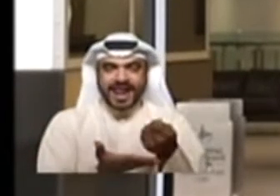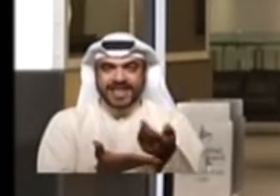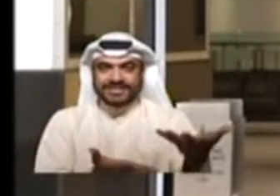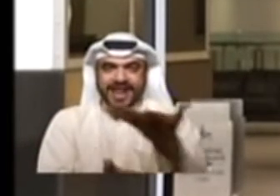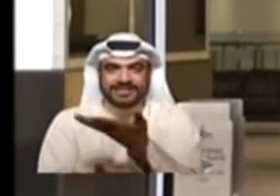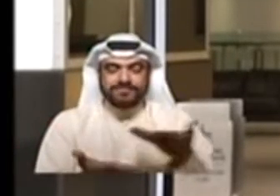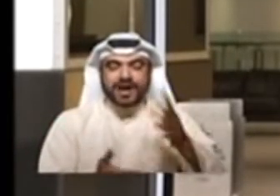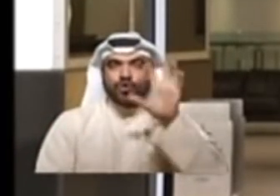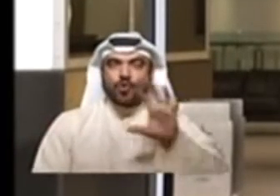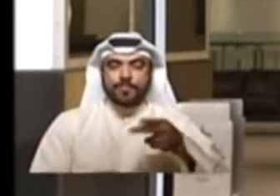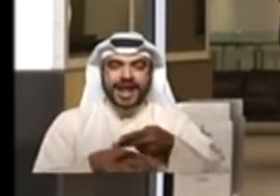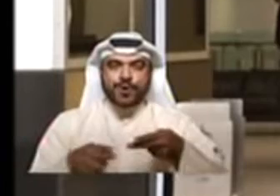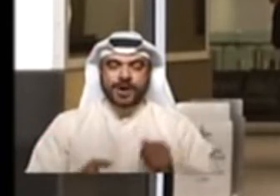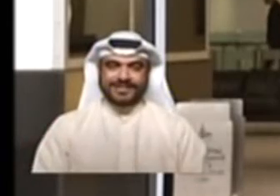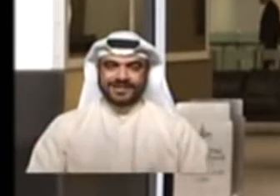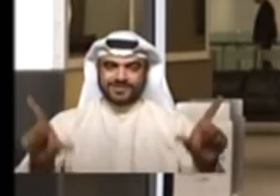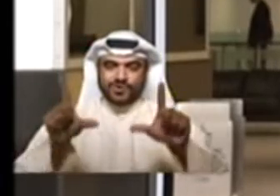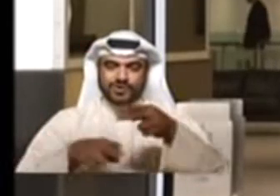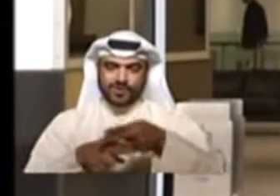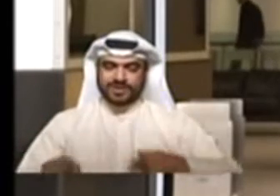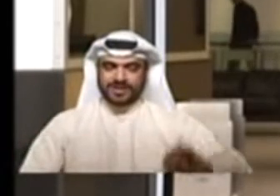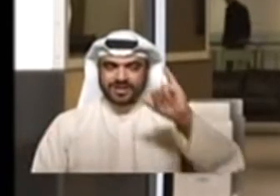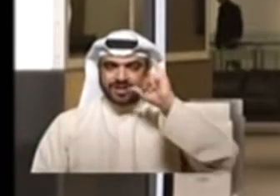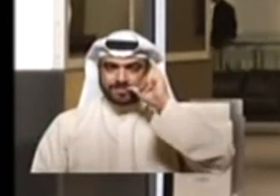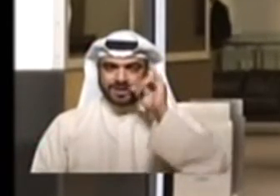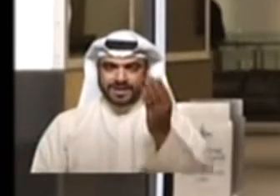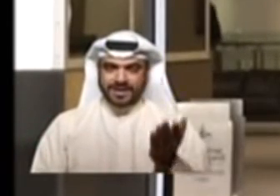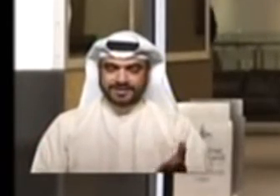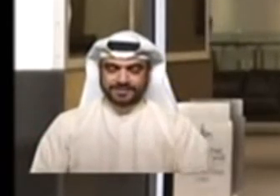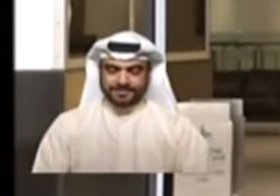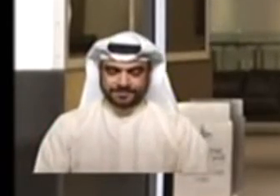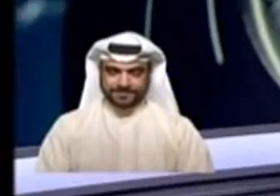للكويت. جمال شاهين، تلفزيون دولة الكويت، لندن.